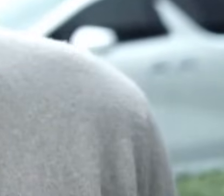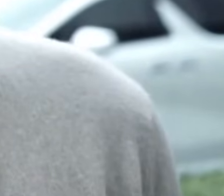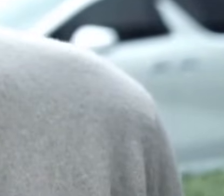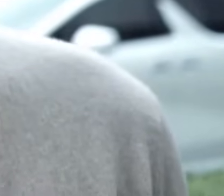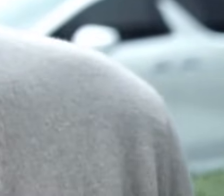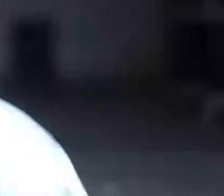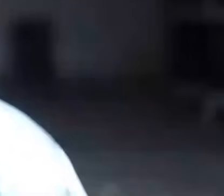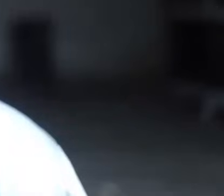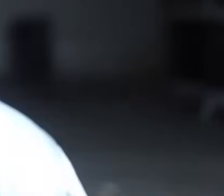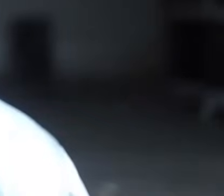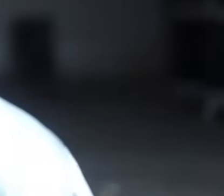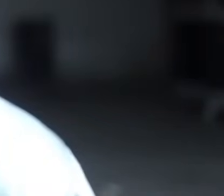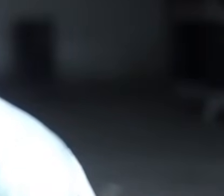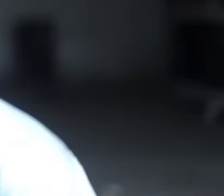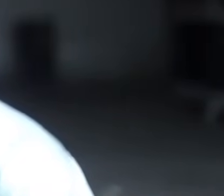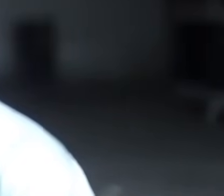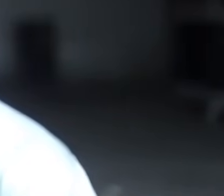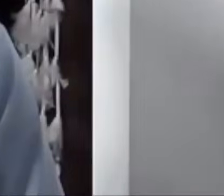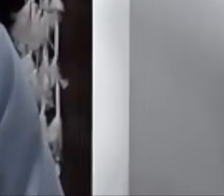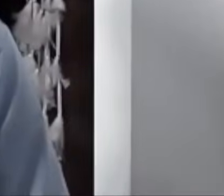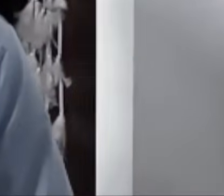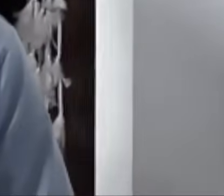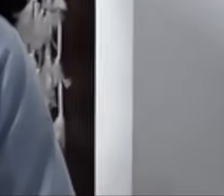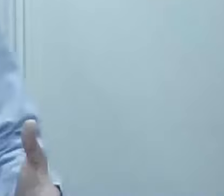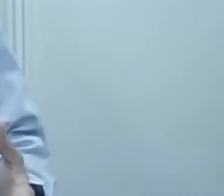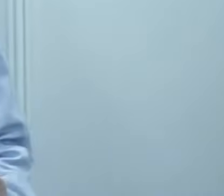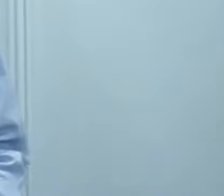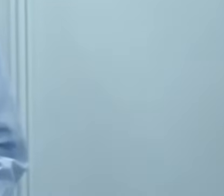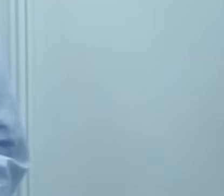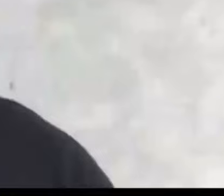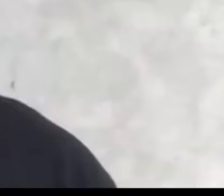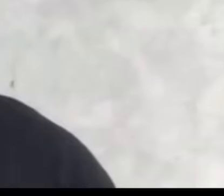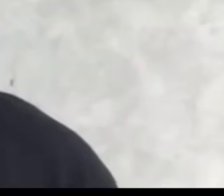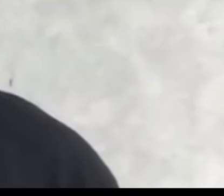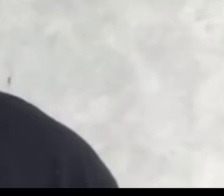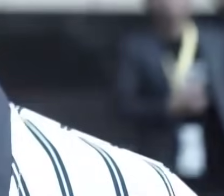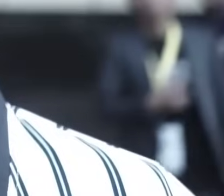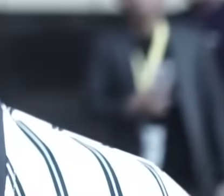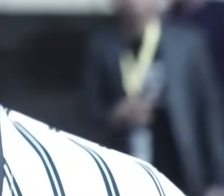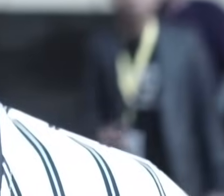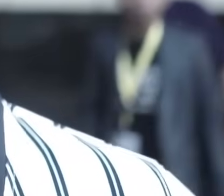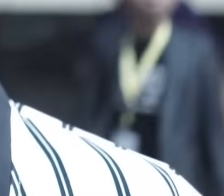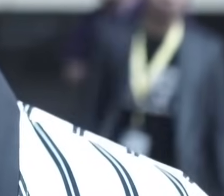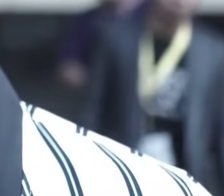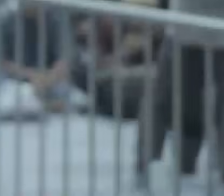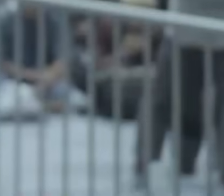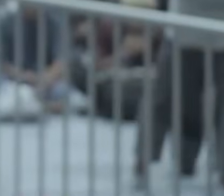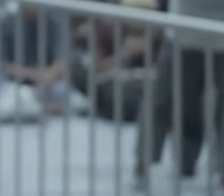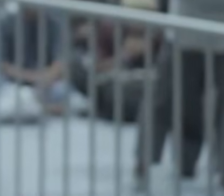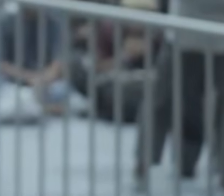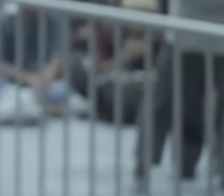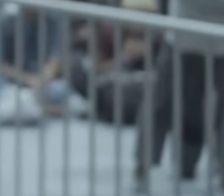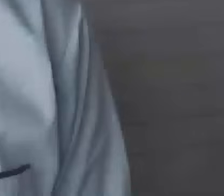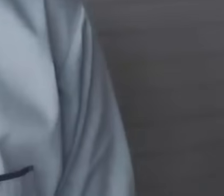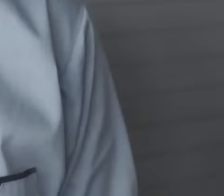Beliau adalah imam. Beliau adalah guru. Guru kami. Guru kita. Guru kita. Salah satu guru terbaik. Guru